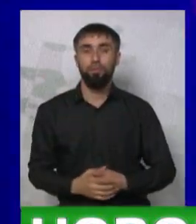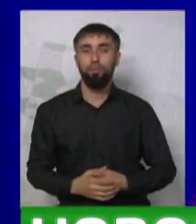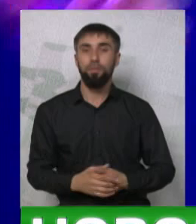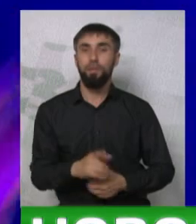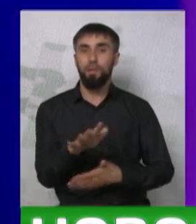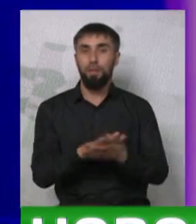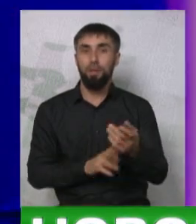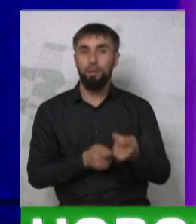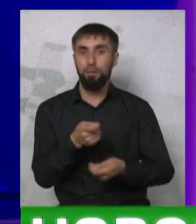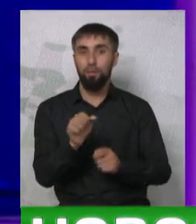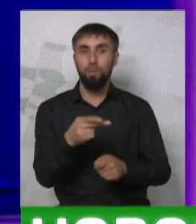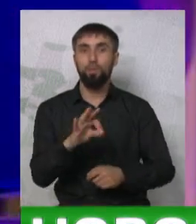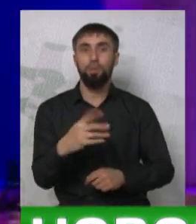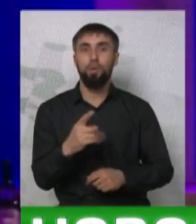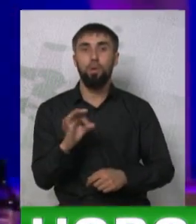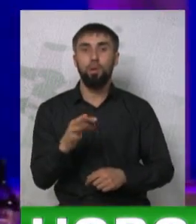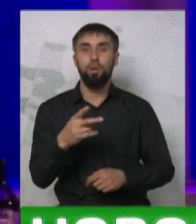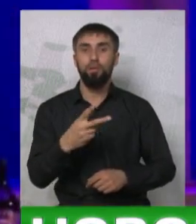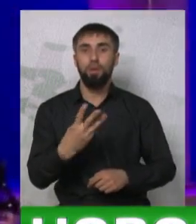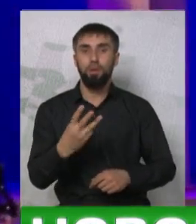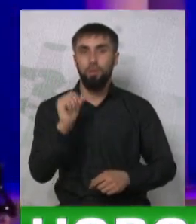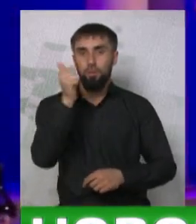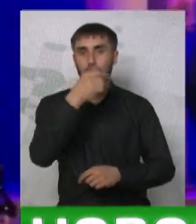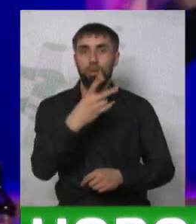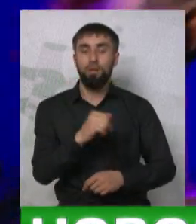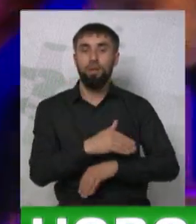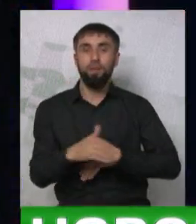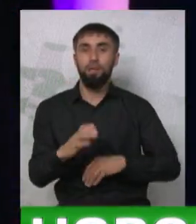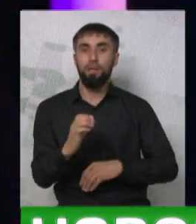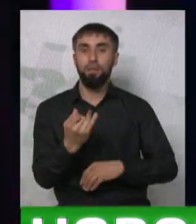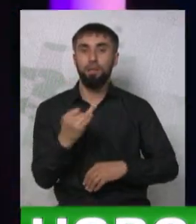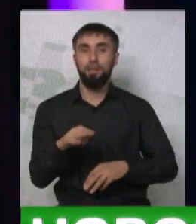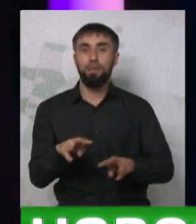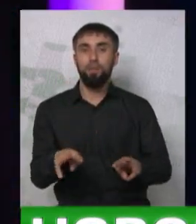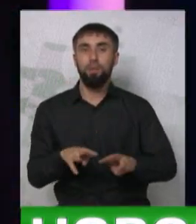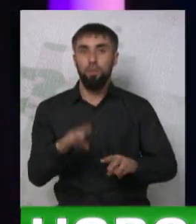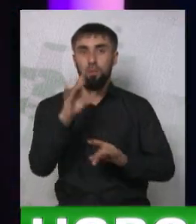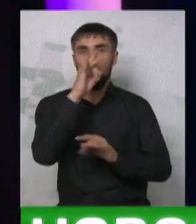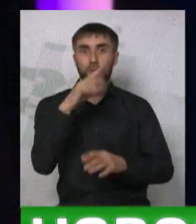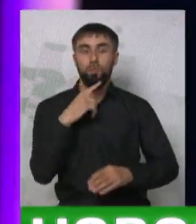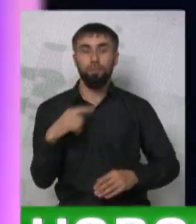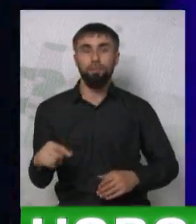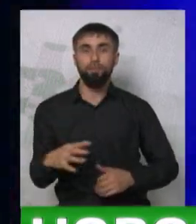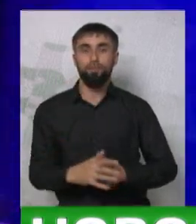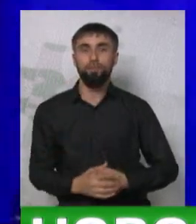Заявки можно подать до 1 октября 23 года на официальном сайте Министерства культуры России